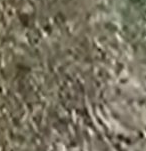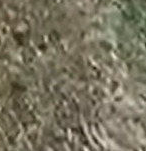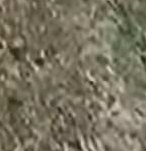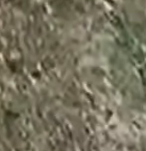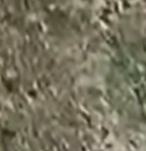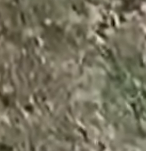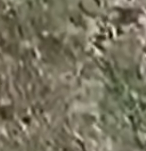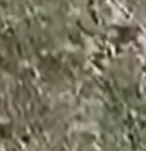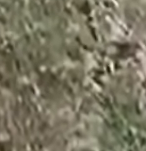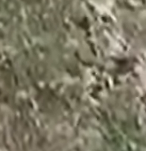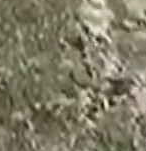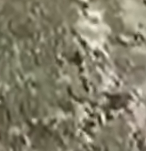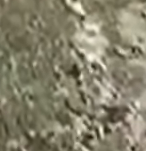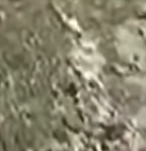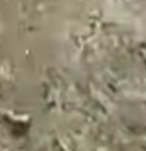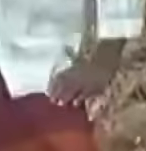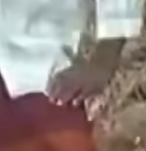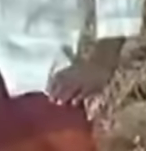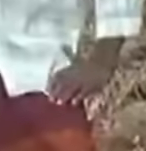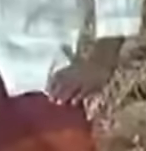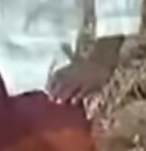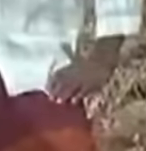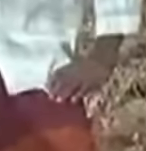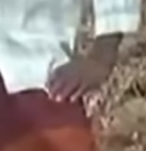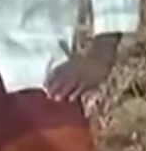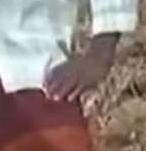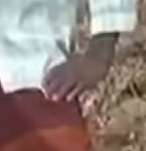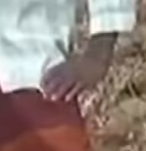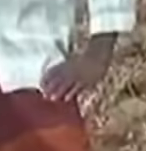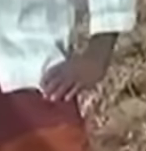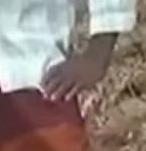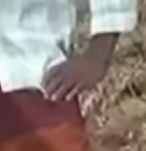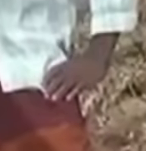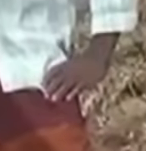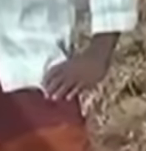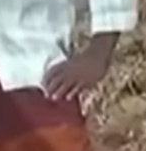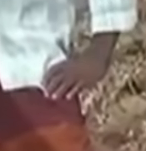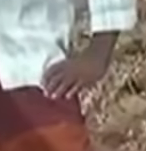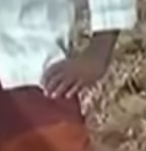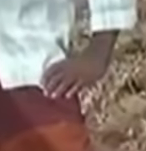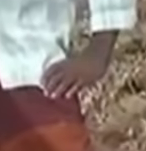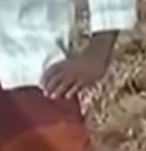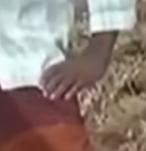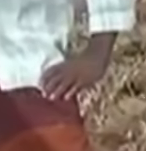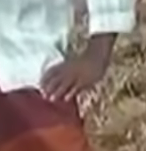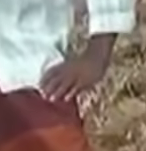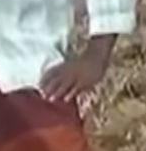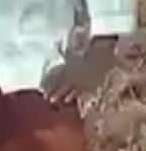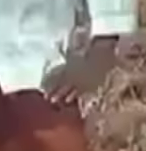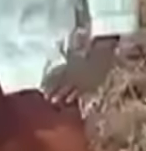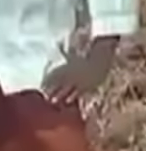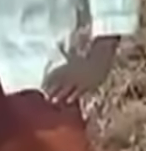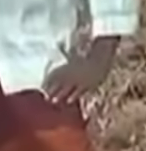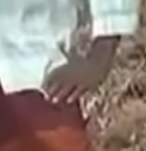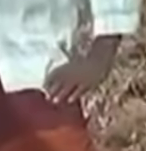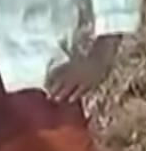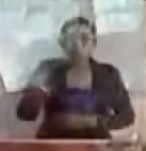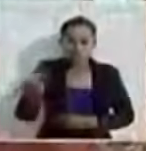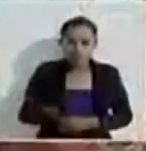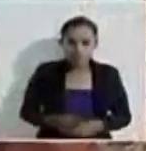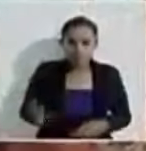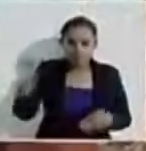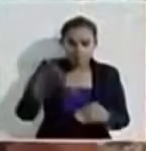been damaged due to this construction. This is the karma you have to face when you appoint ostentatious leaders. පාලකයා